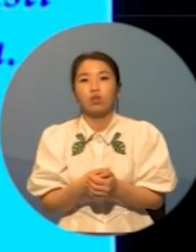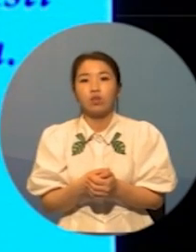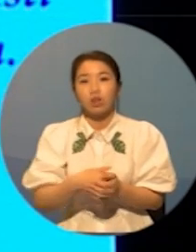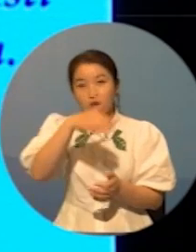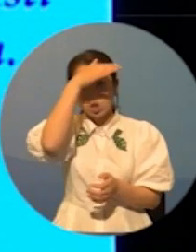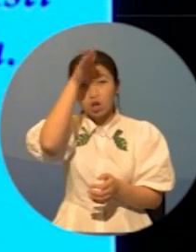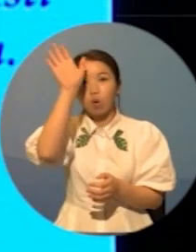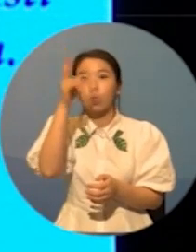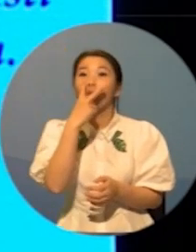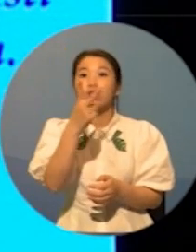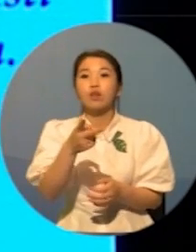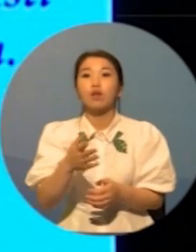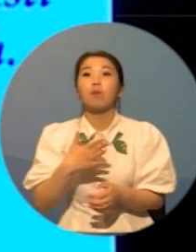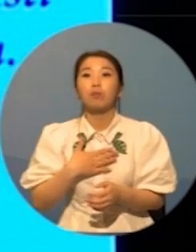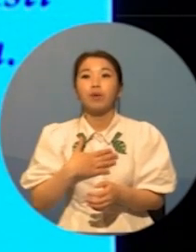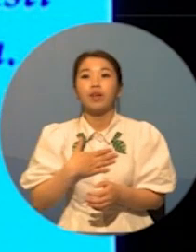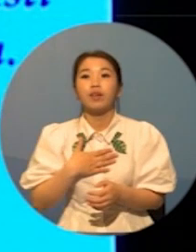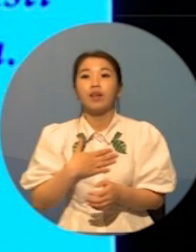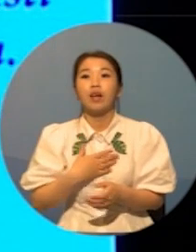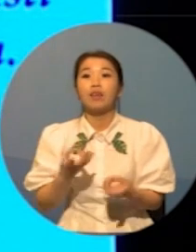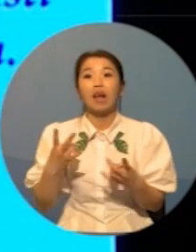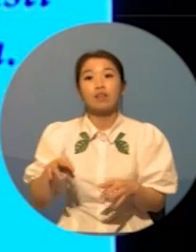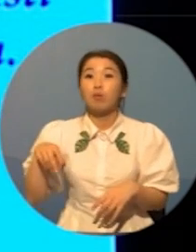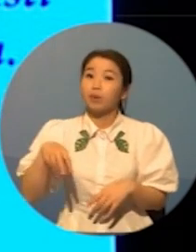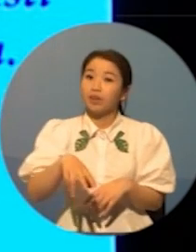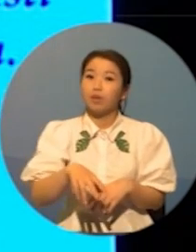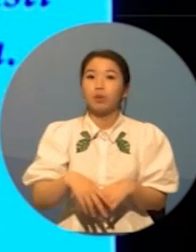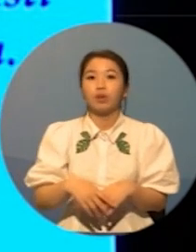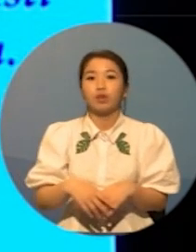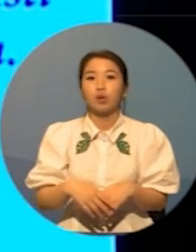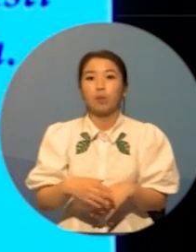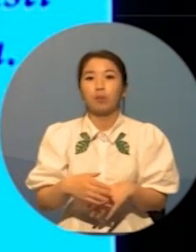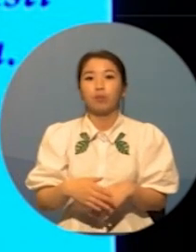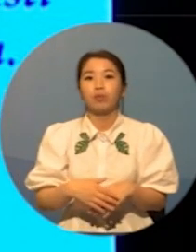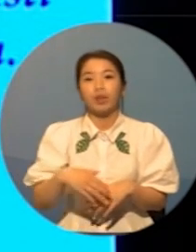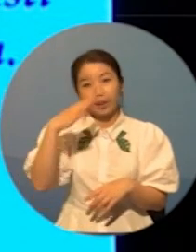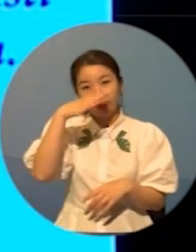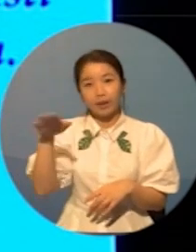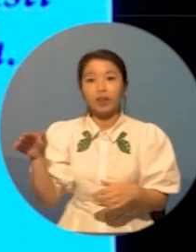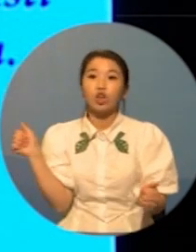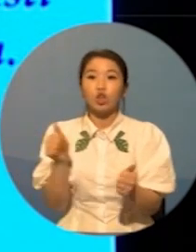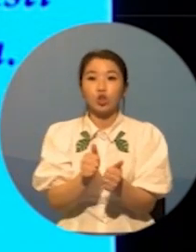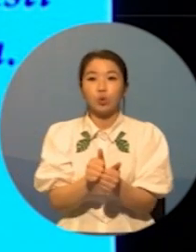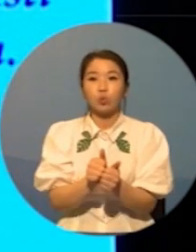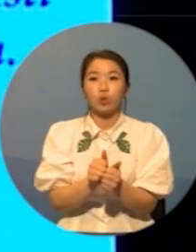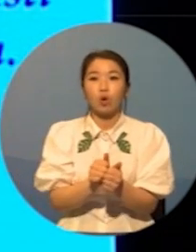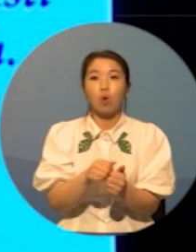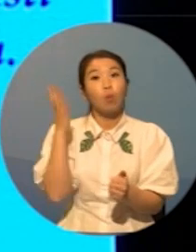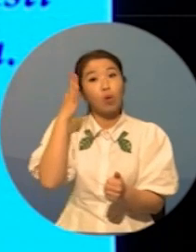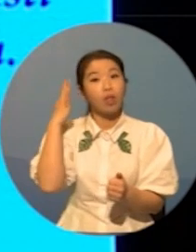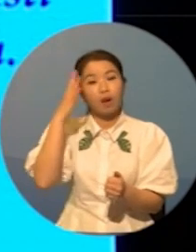Жау көрсеңіз мені таслап кете бер. Аман елге жетпекліктің қамын қыл.